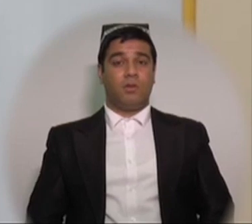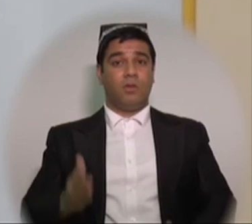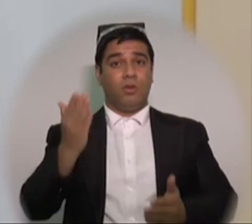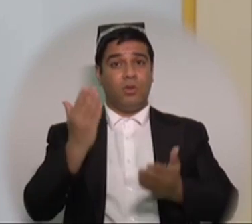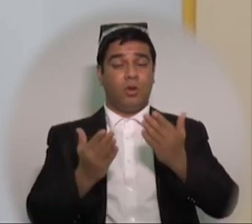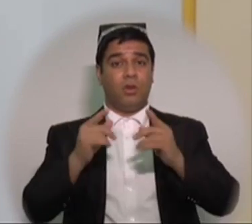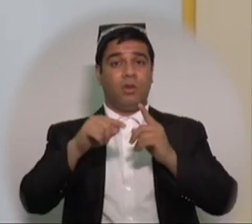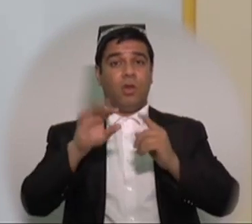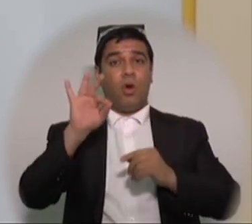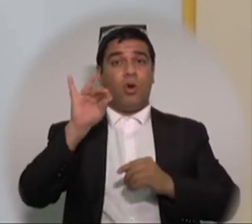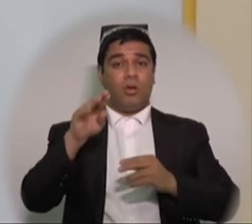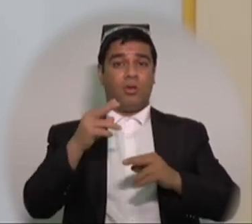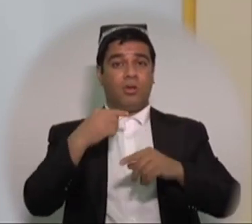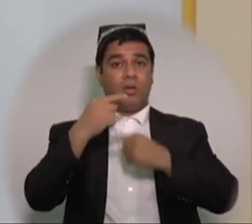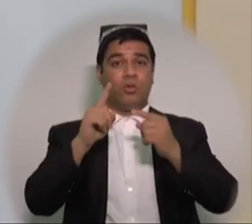Yaki degen ayette,